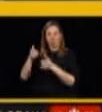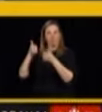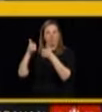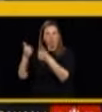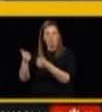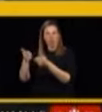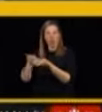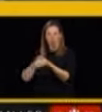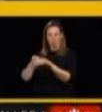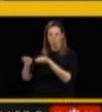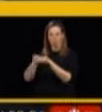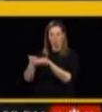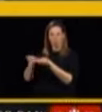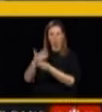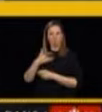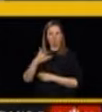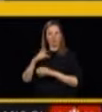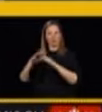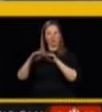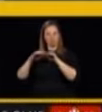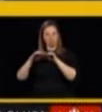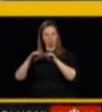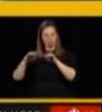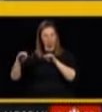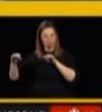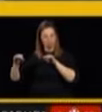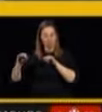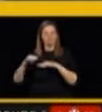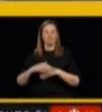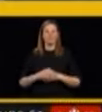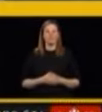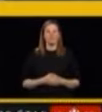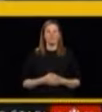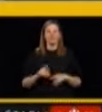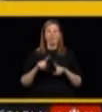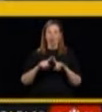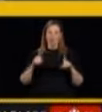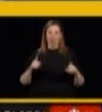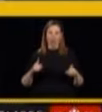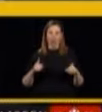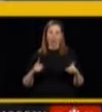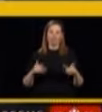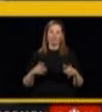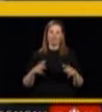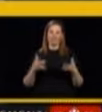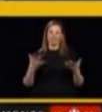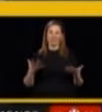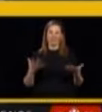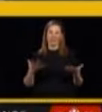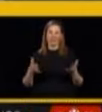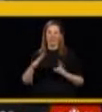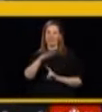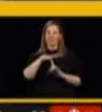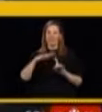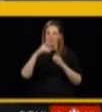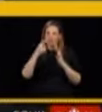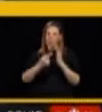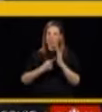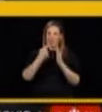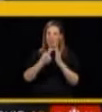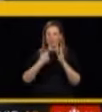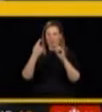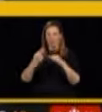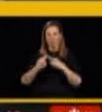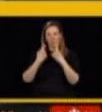en train de se stabiliser. Par contre, ça reste difficile, comme on le dit depuis quelques jours,